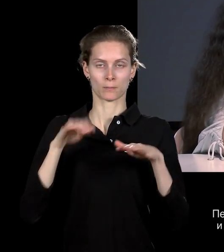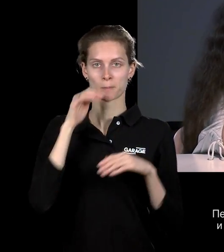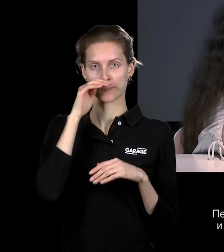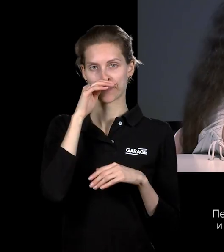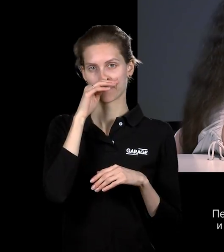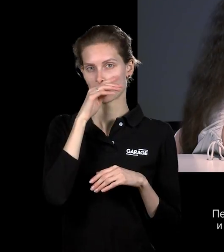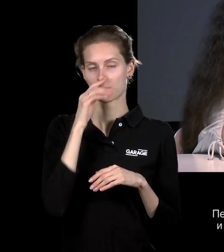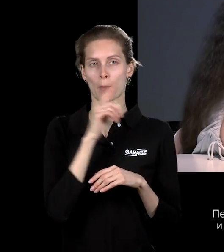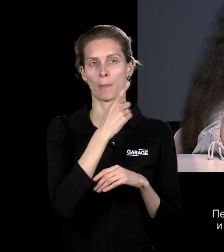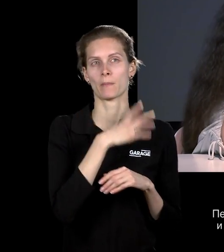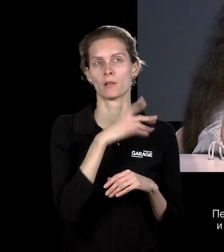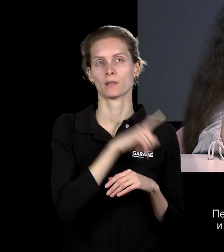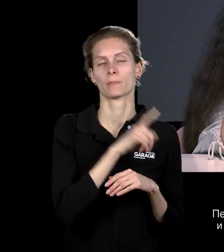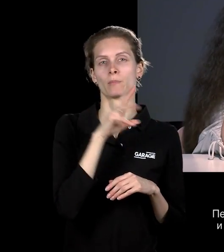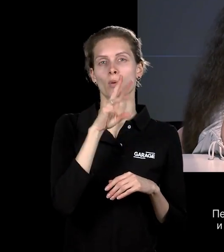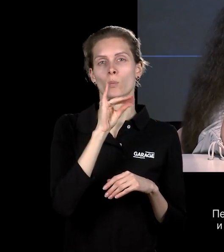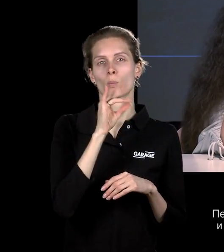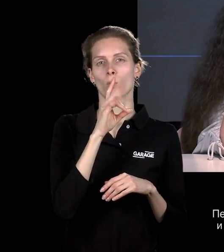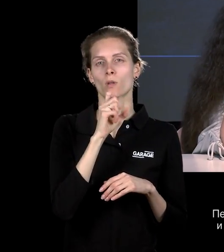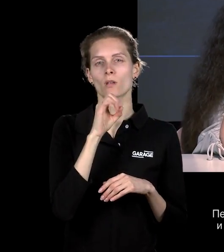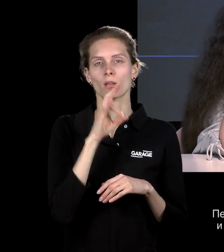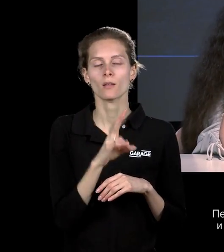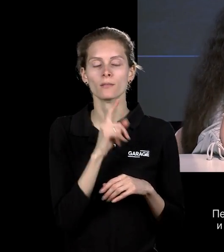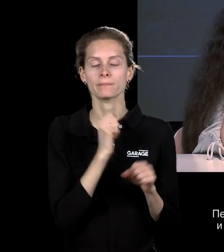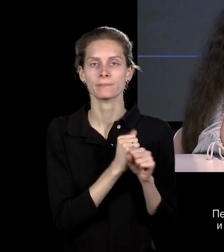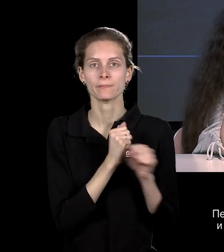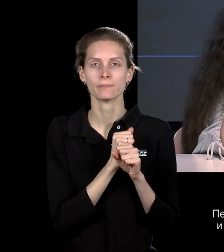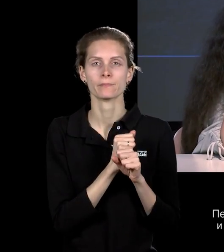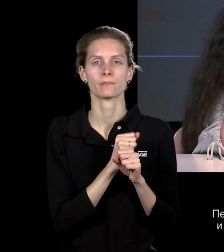первый, по-моему, в Мюнхене, второй в Дармштадте. И